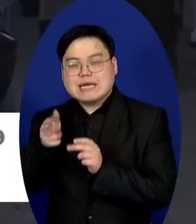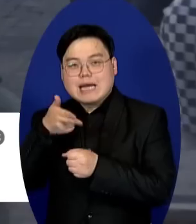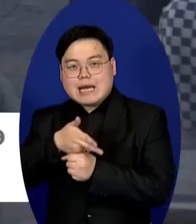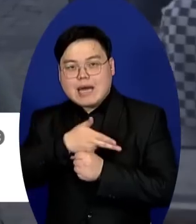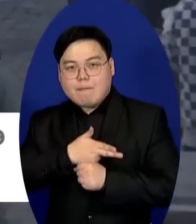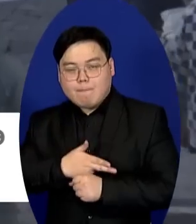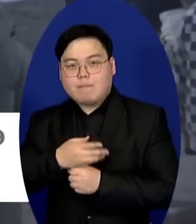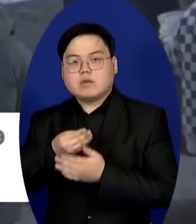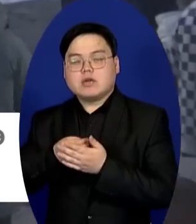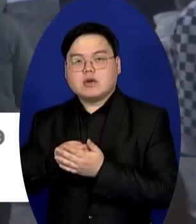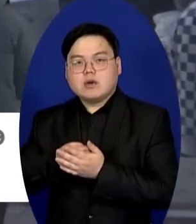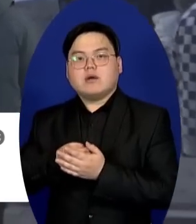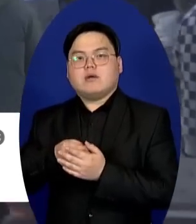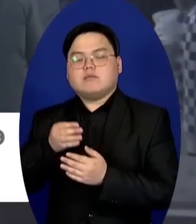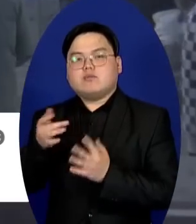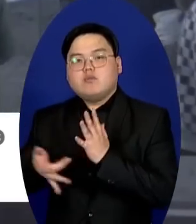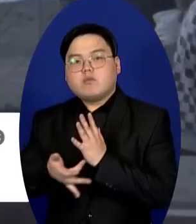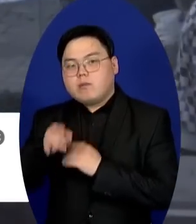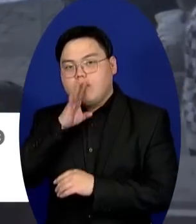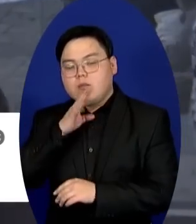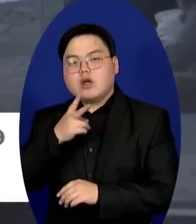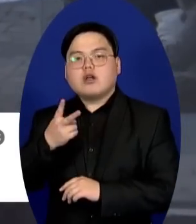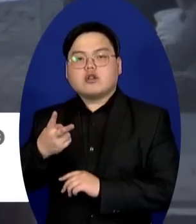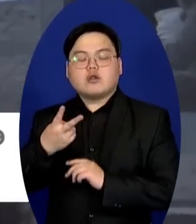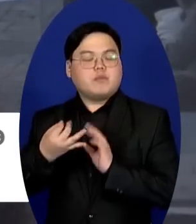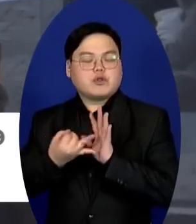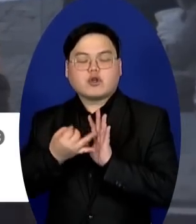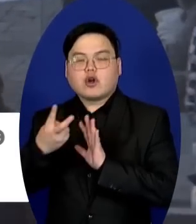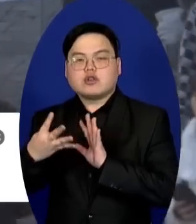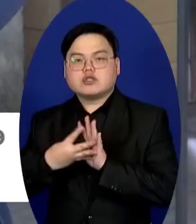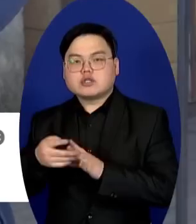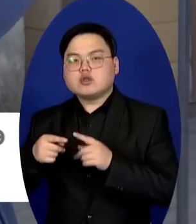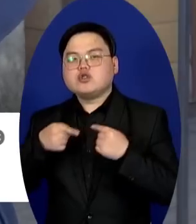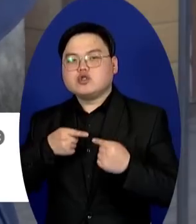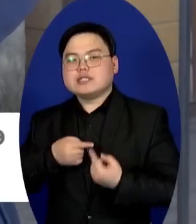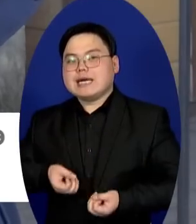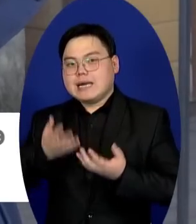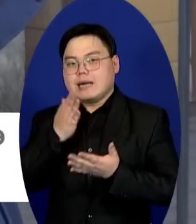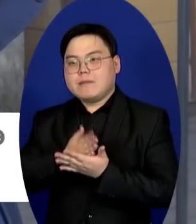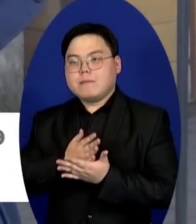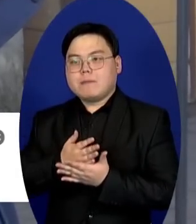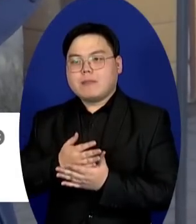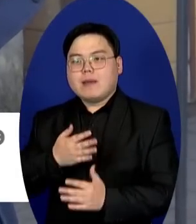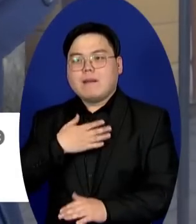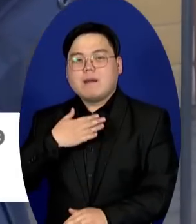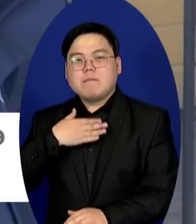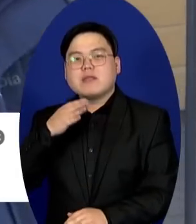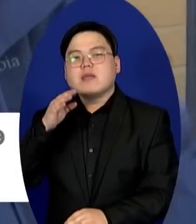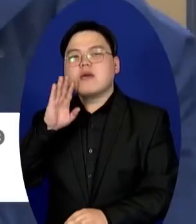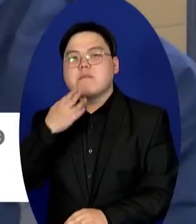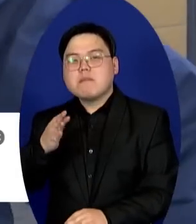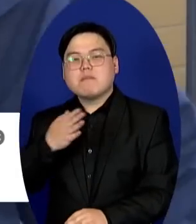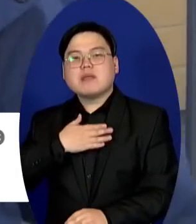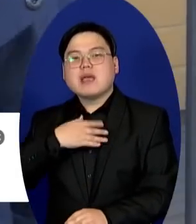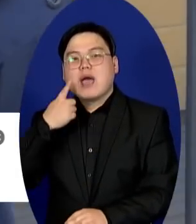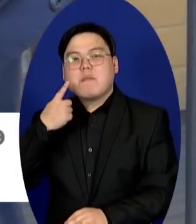болон бичигч төхөөрөмжтэй холбоотой 729 зөрчил илэрсэн байна. Манай самгун бас алджил байсан. Автобус шахтаа хоёр гурван